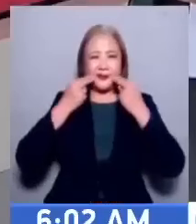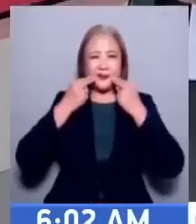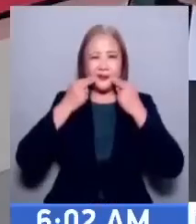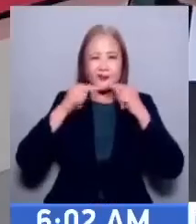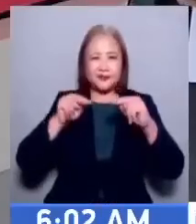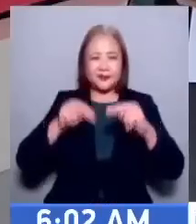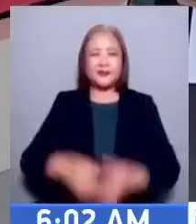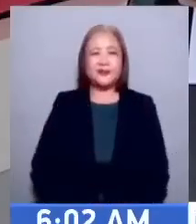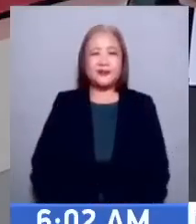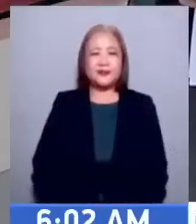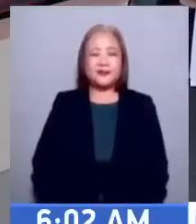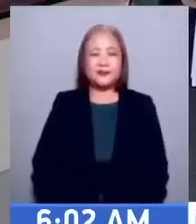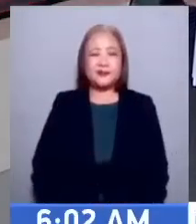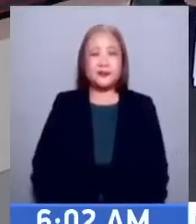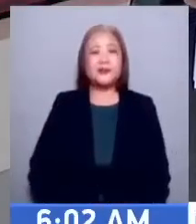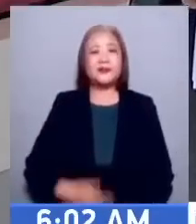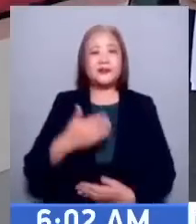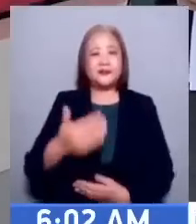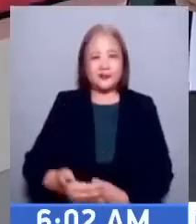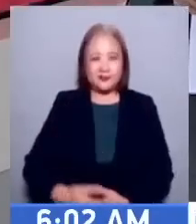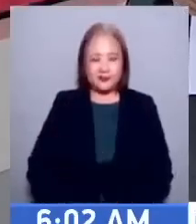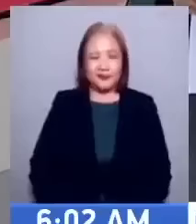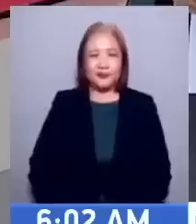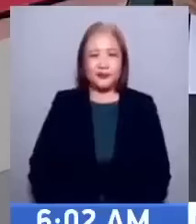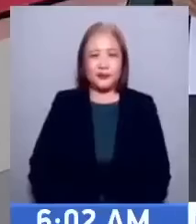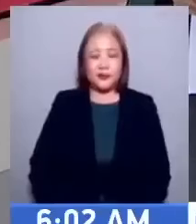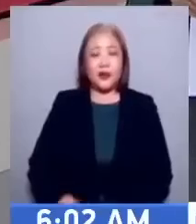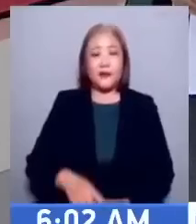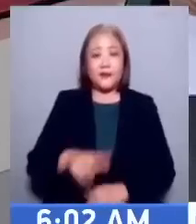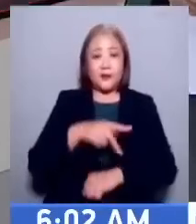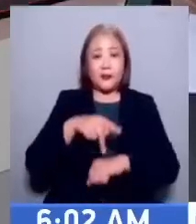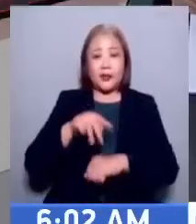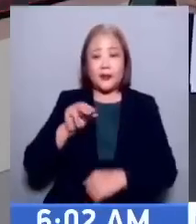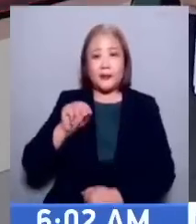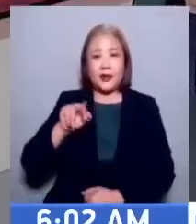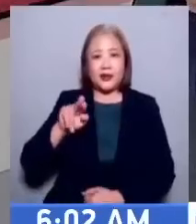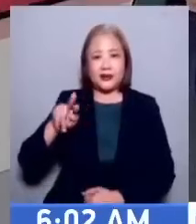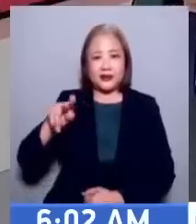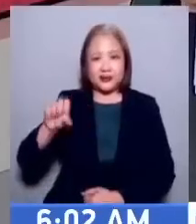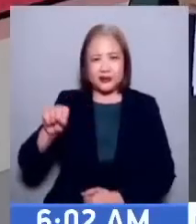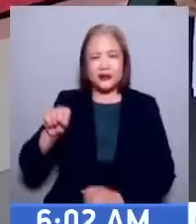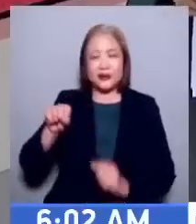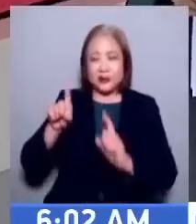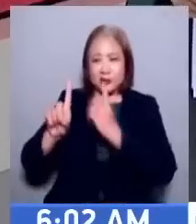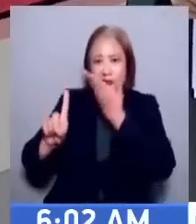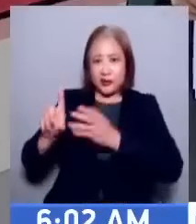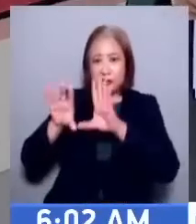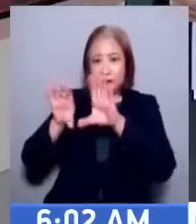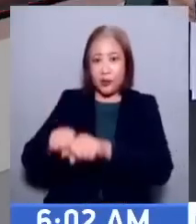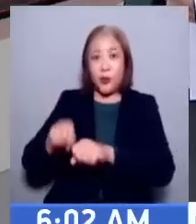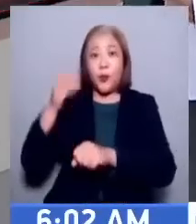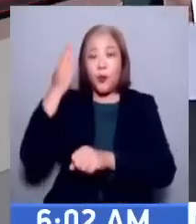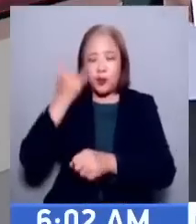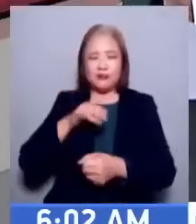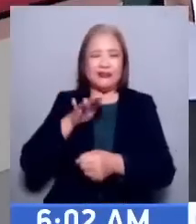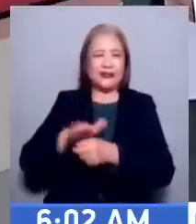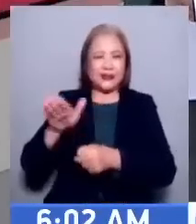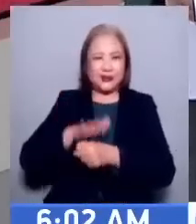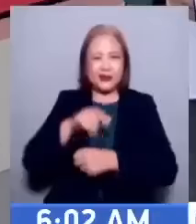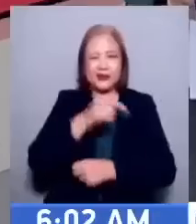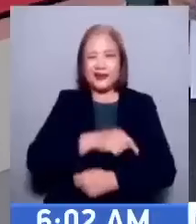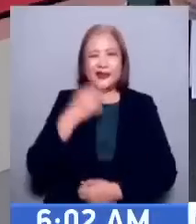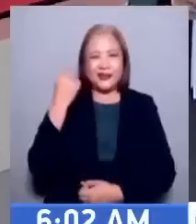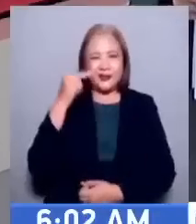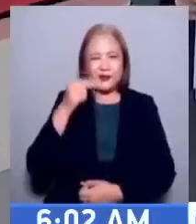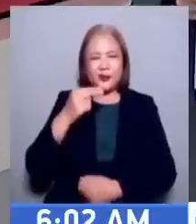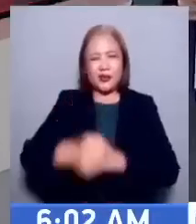Arestado ang isang dating miyembro ng Philippine Marines dahil sa panghahalay umano sa kanyang pamangkin noong taong 2020. Ang suspect na most